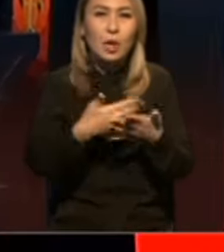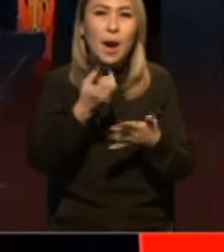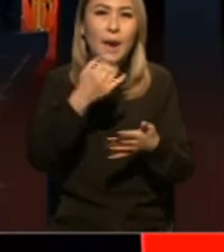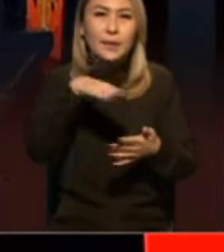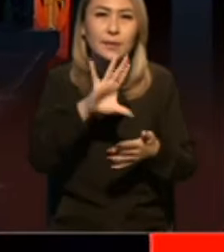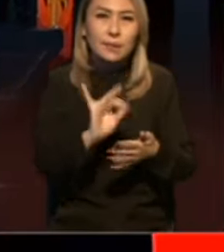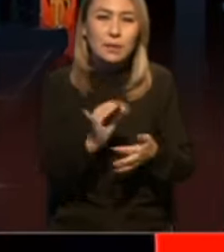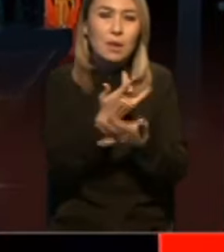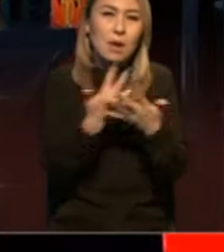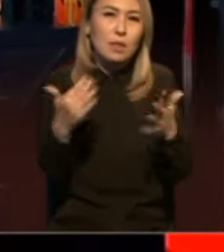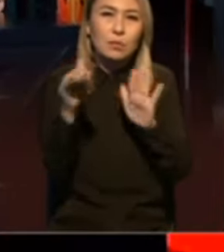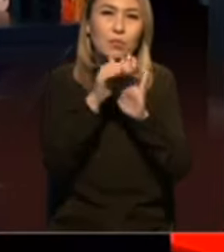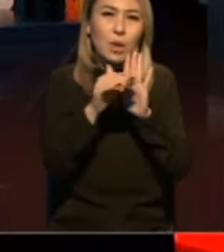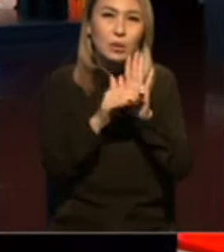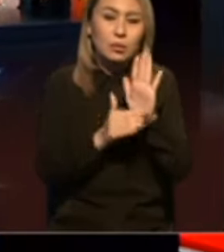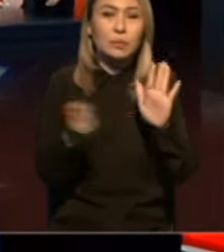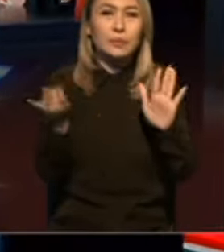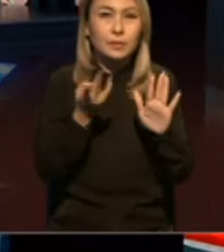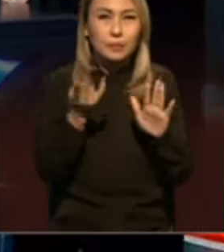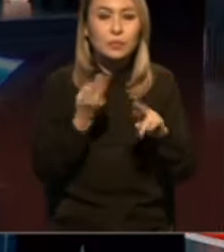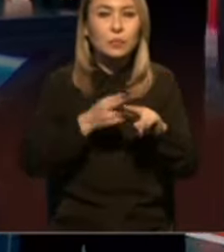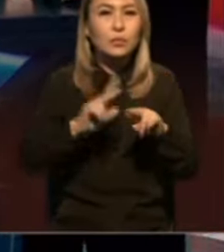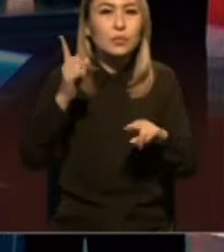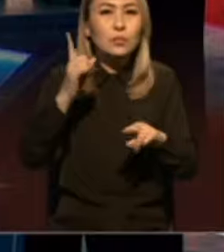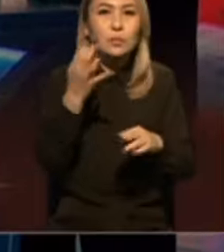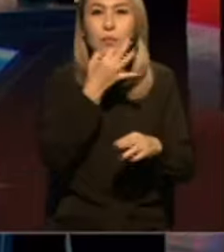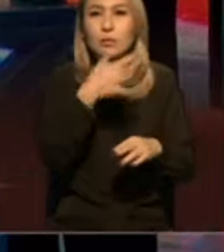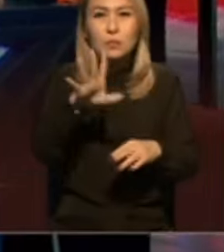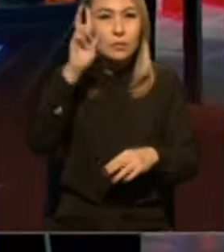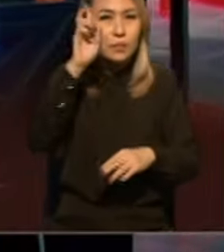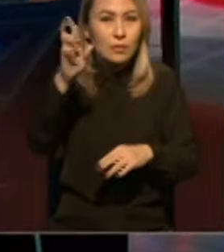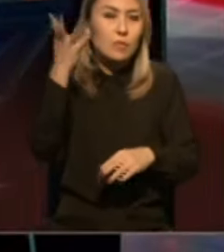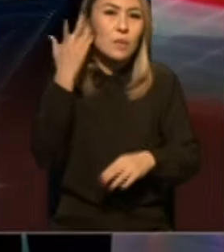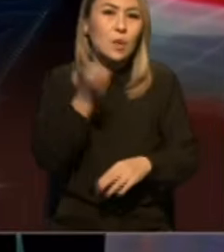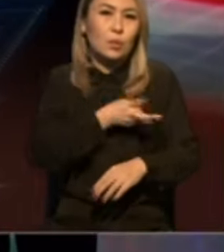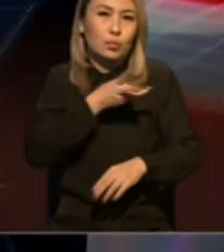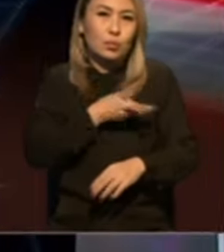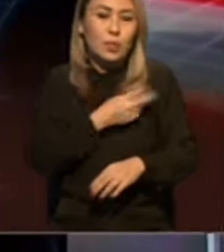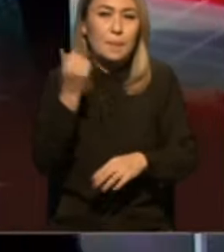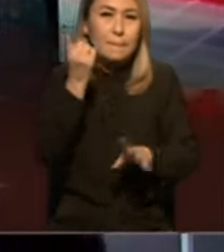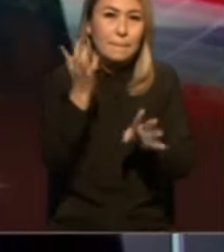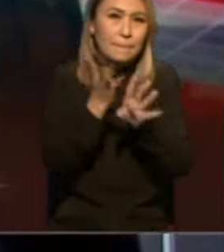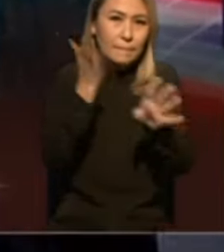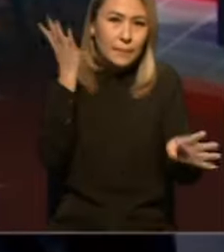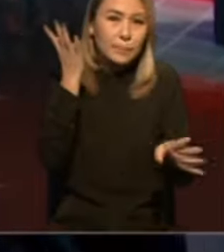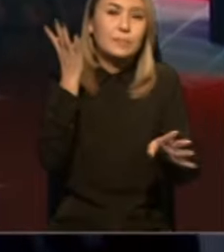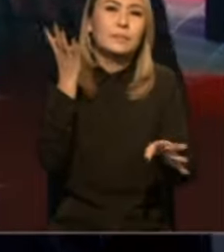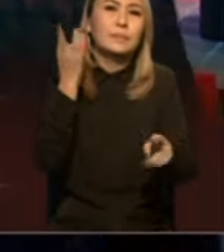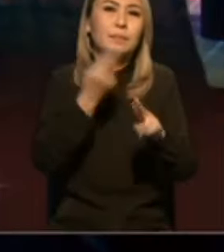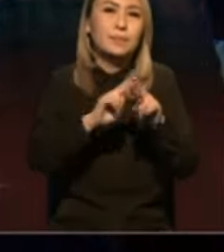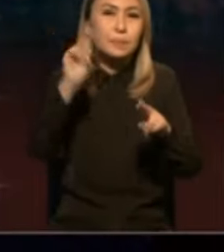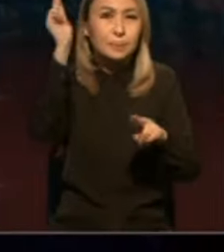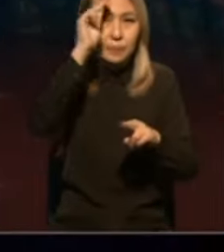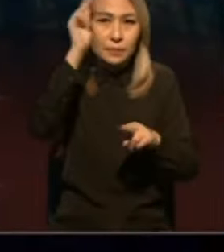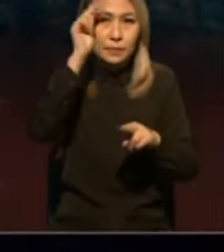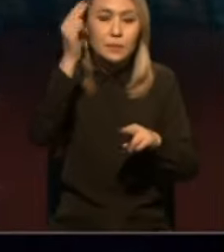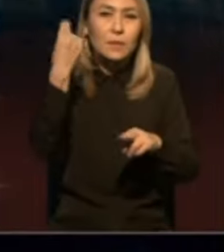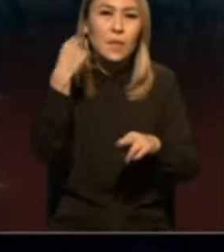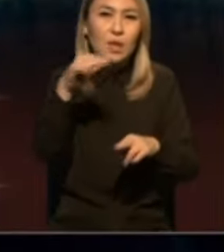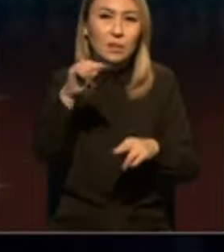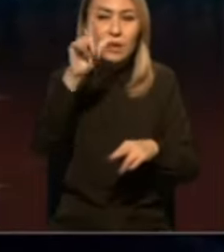бойынша, басқа да бағыттар бойынша даму керекпіз деп. Өйткені қандай да бір мемлекетті ілгері жылжытатын ол бірінші кезекте оның білімі